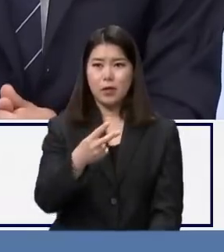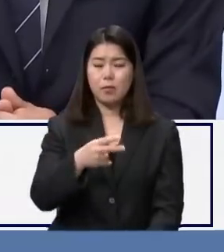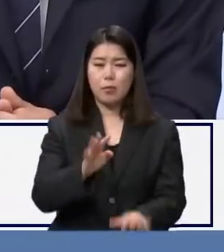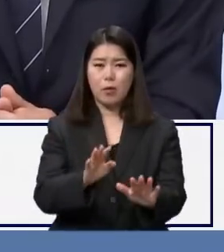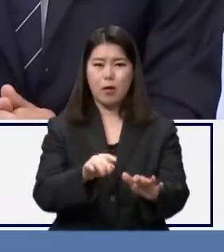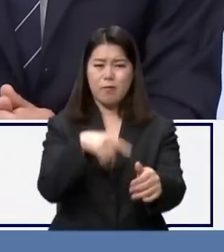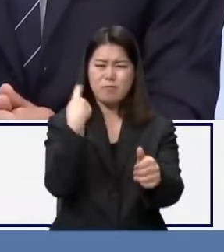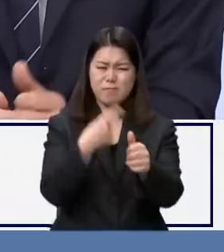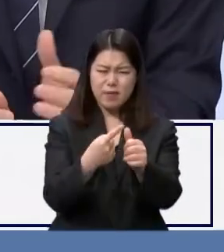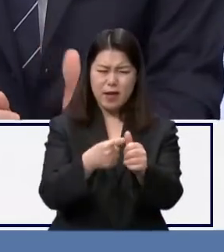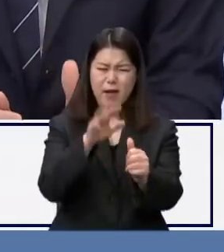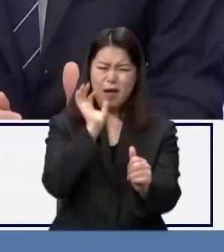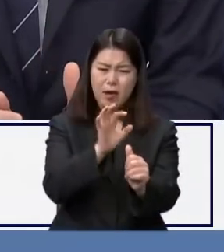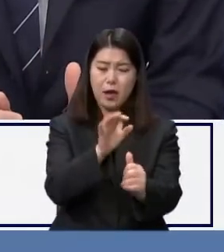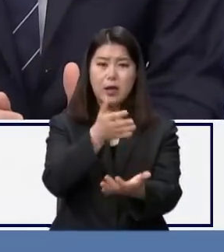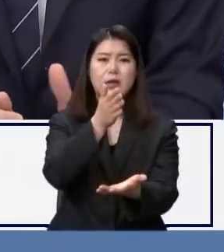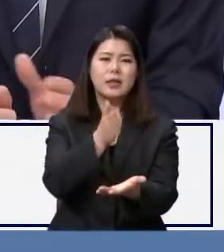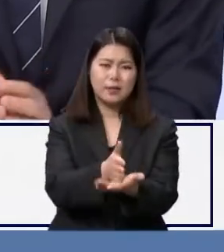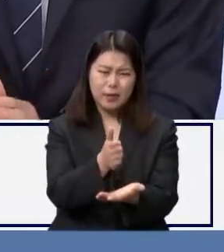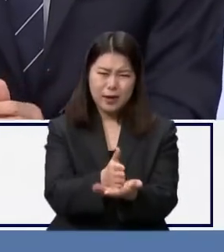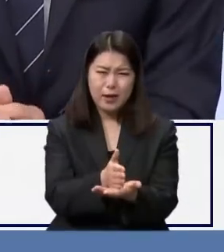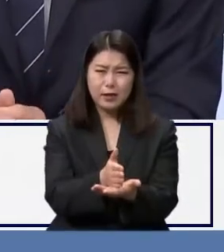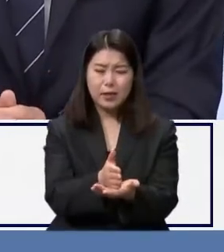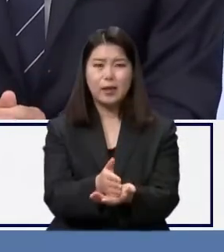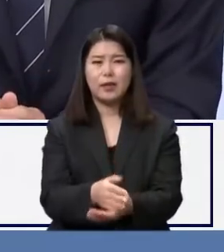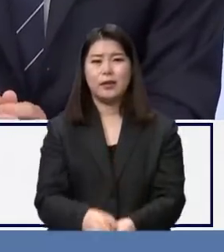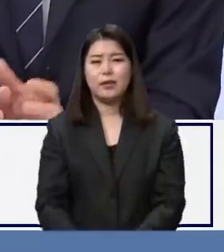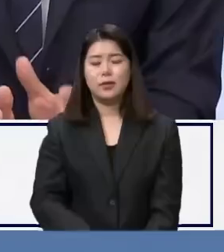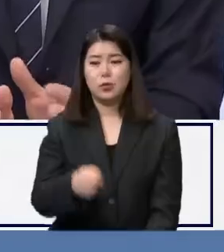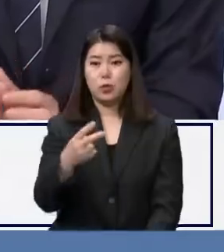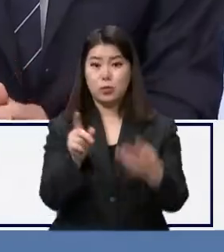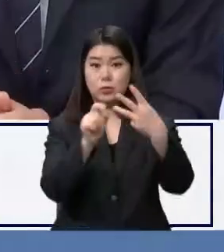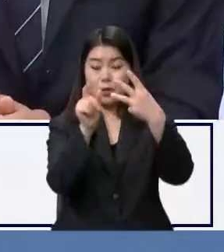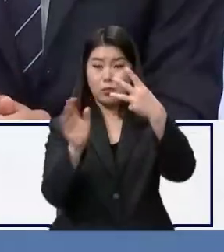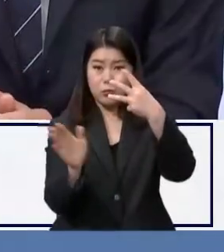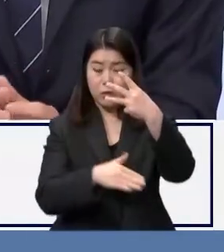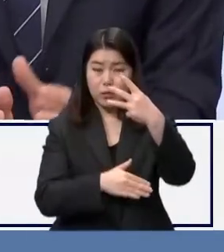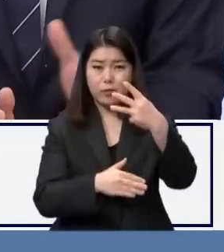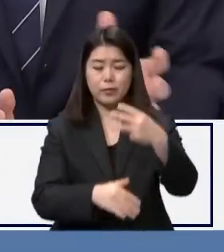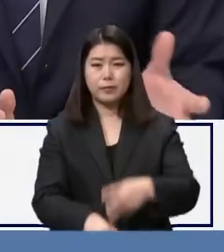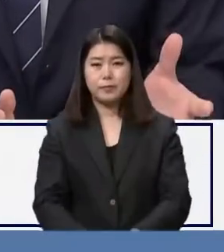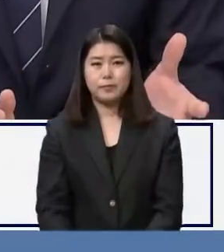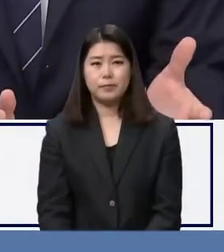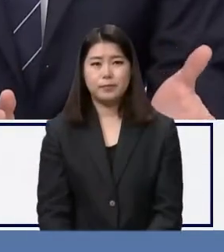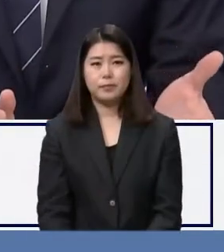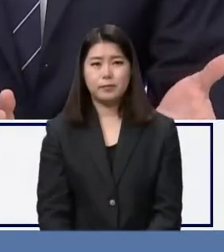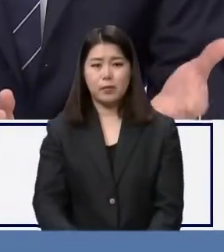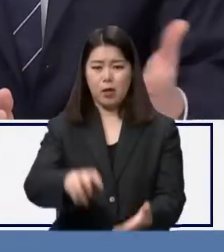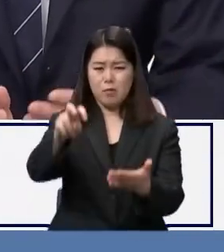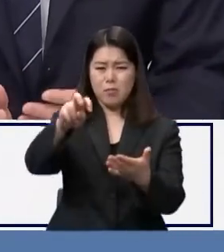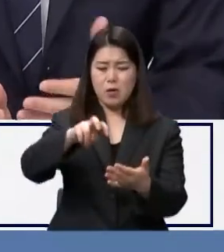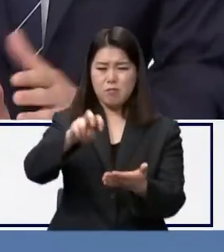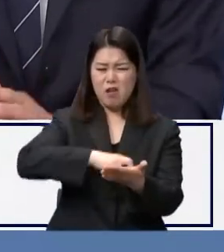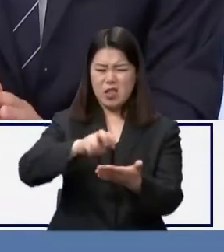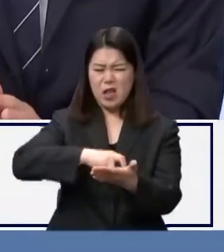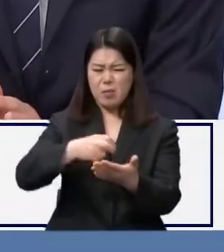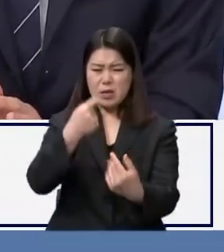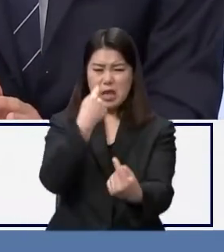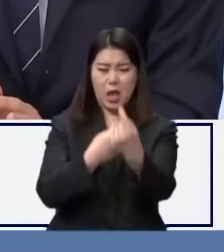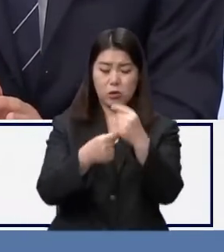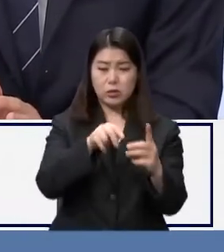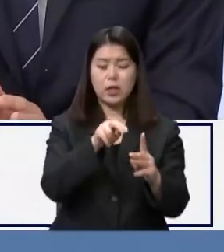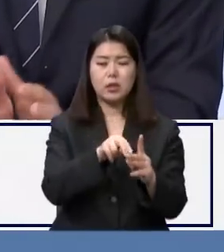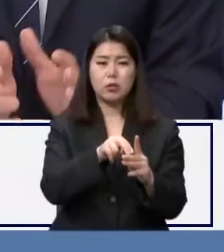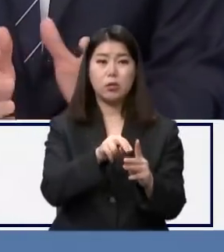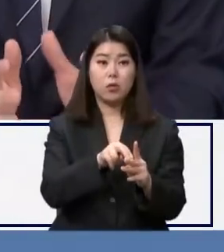욕설이나 협박 이런 건 이제 제발 그만하자 그리고 올해 3월부터 제가 알고 있기로 악성 문자를 신고받는 센터까지